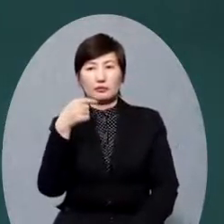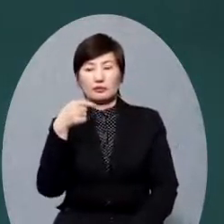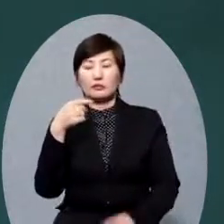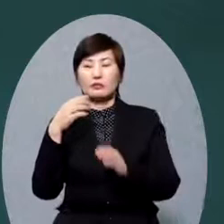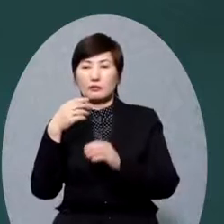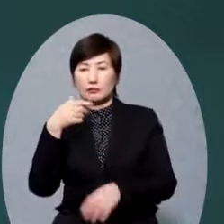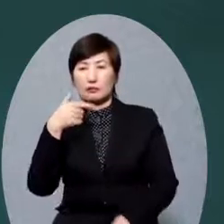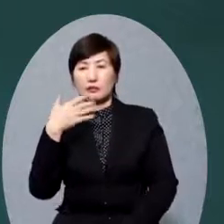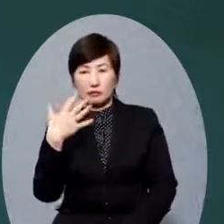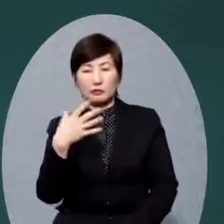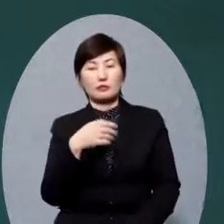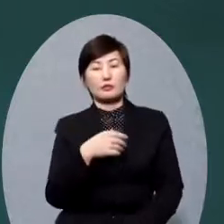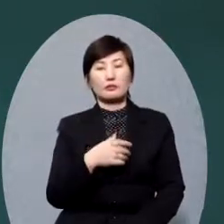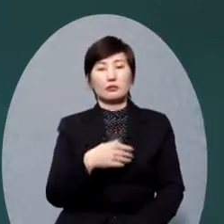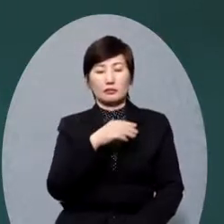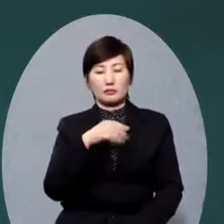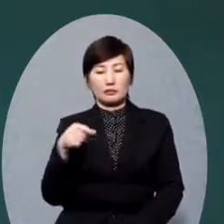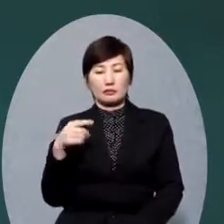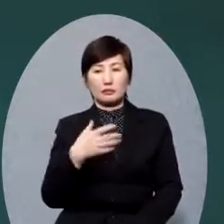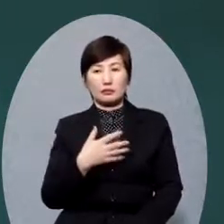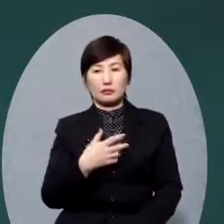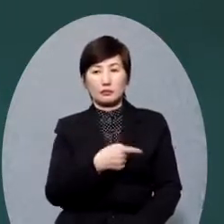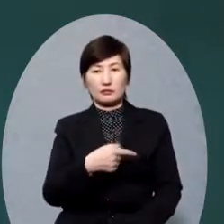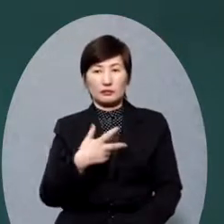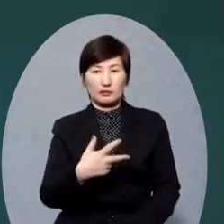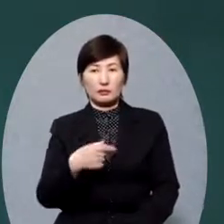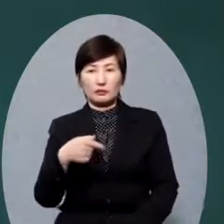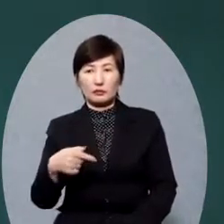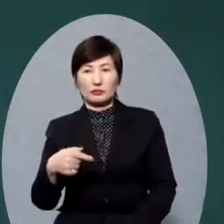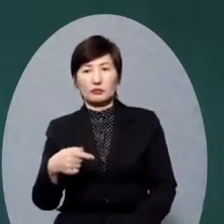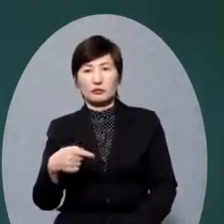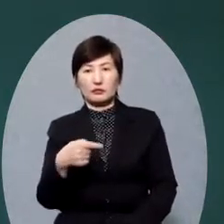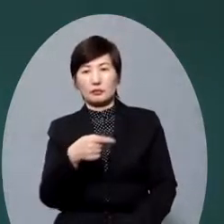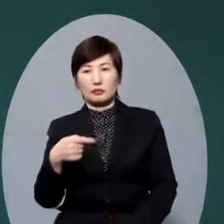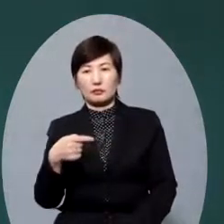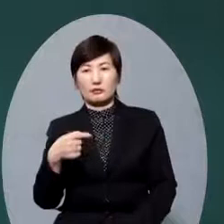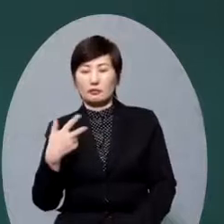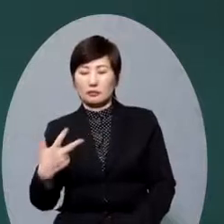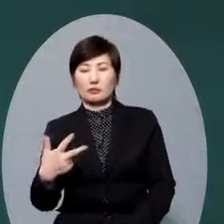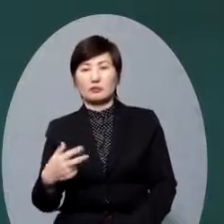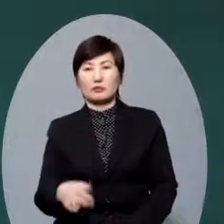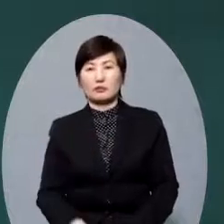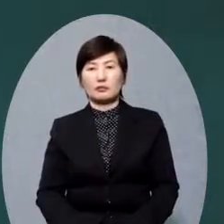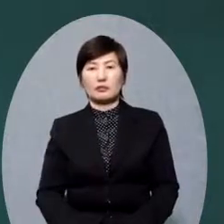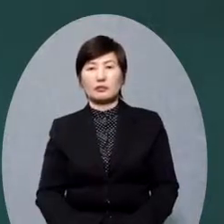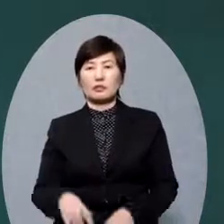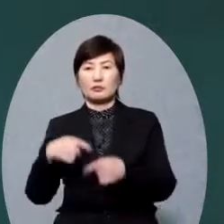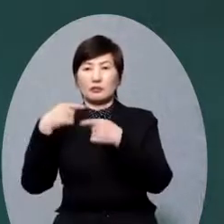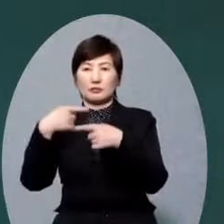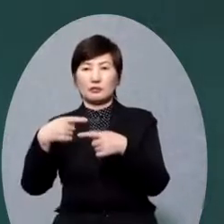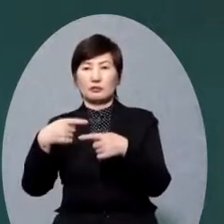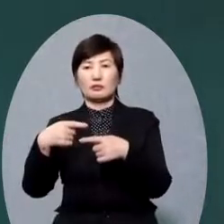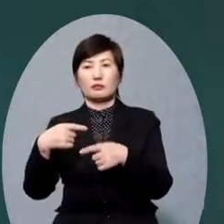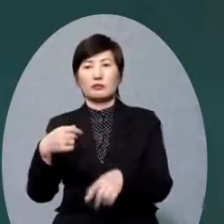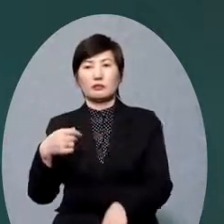хасах 3-аас хасдгэн хасах 5 хуваадгэн хасах 3-аас хасдгэн